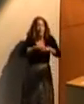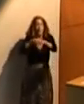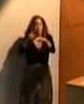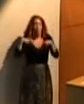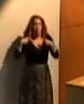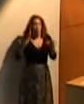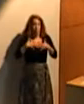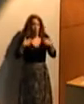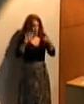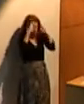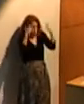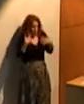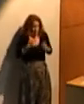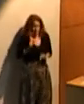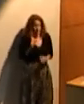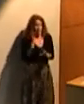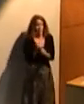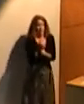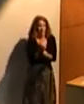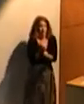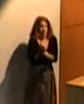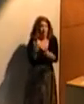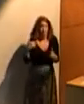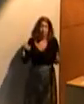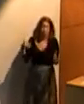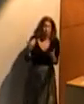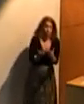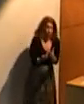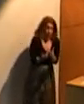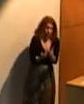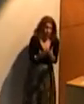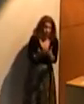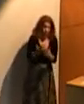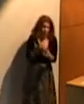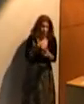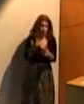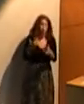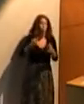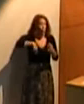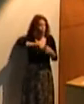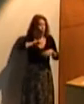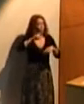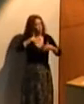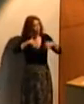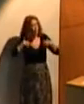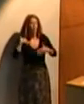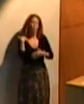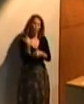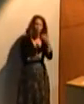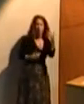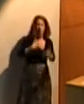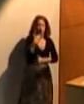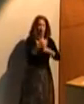vraiment comprendre le vivant et bien 65 ans plus tard cent cinq heures plus tard mais on a fait des progrès mais n'a pas encore trouvez